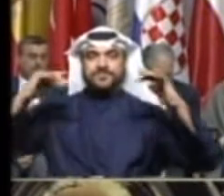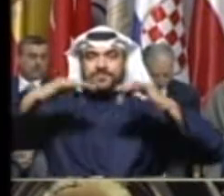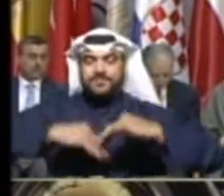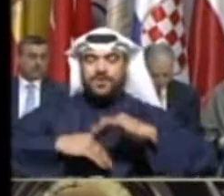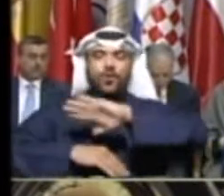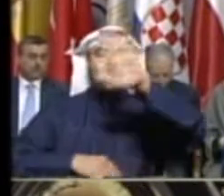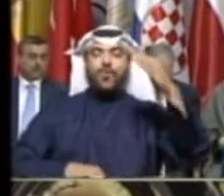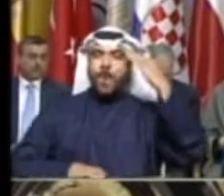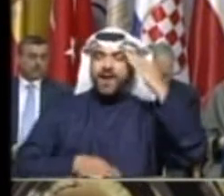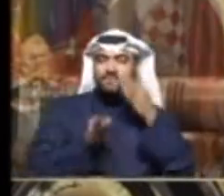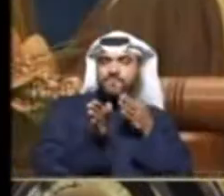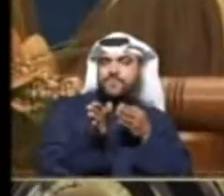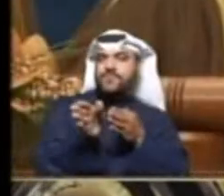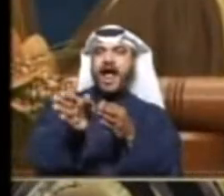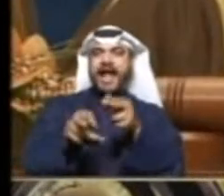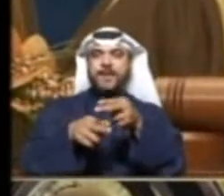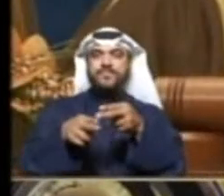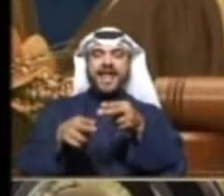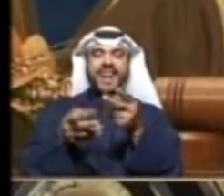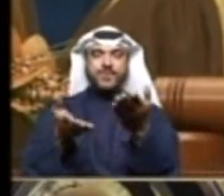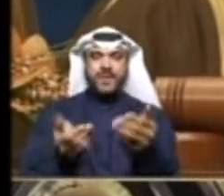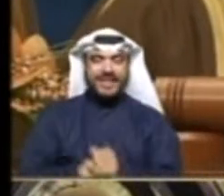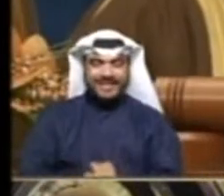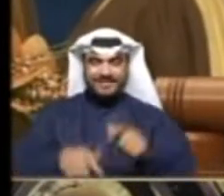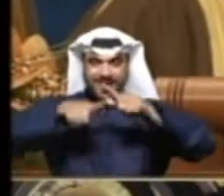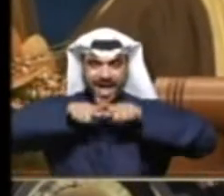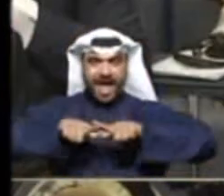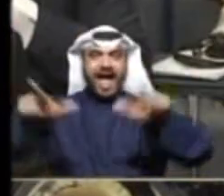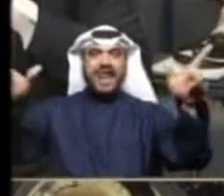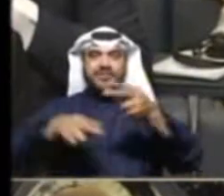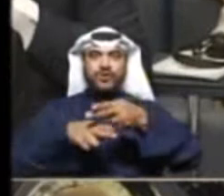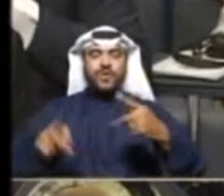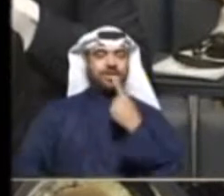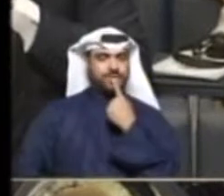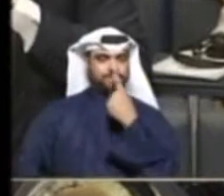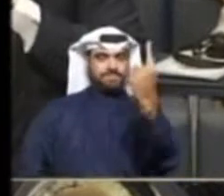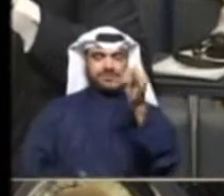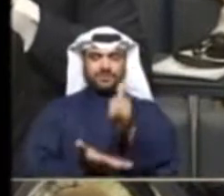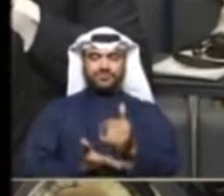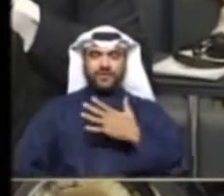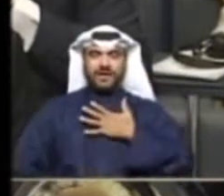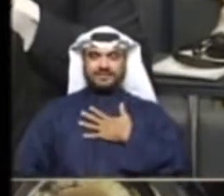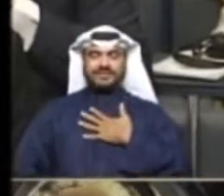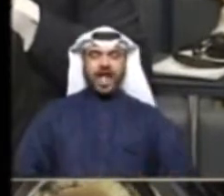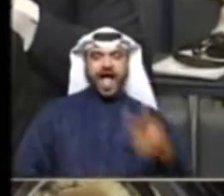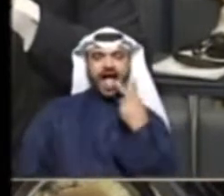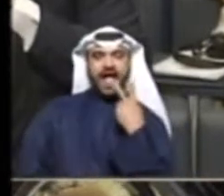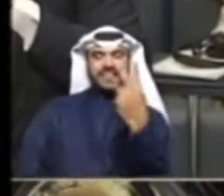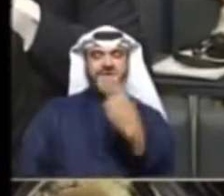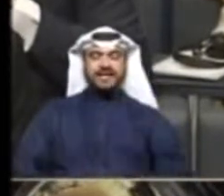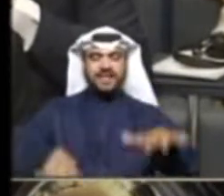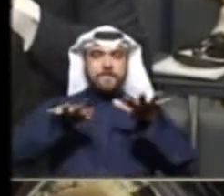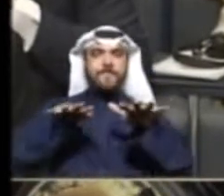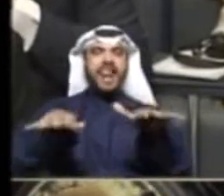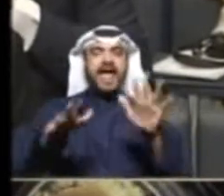بها الجميع في شتى أرجاء المعمورة، حيث أعلنت التزامها بتخصيص مليار دولار لإعادة